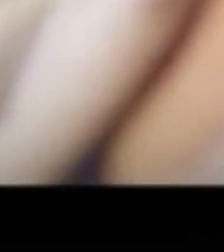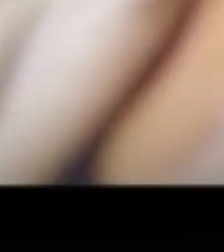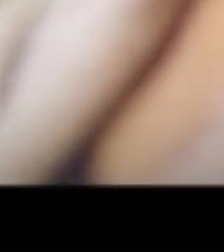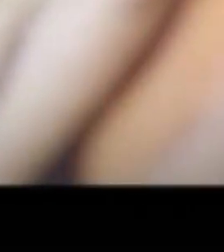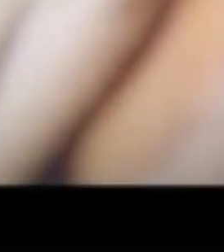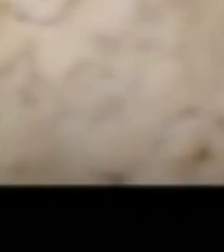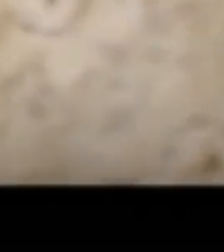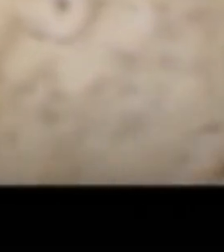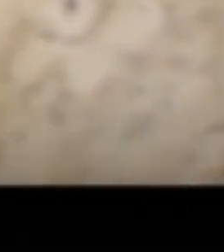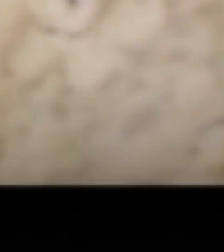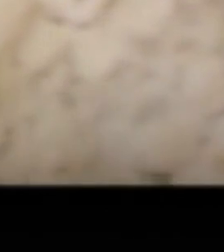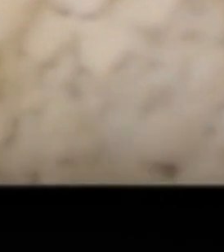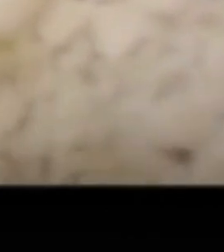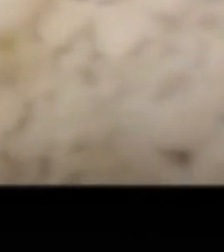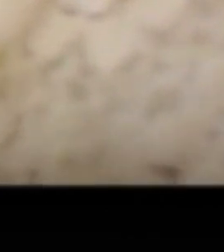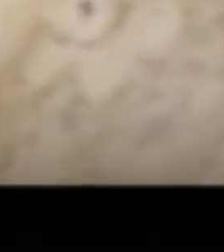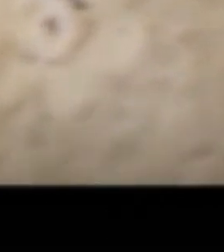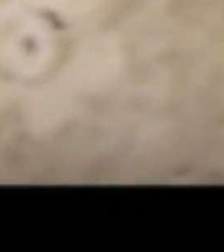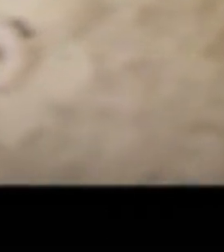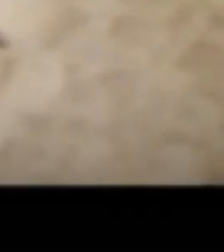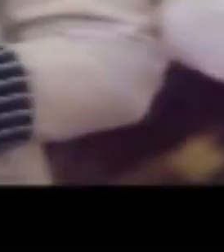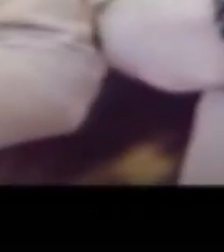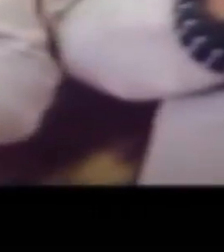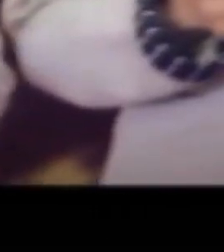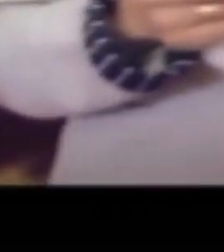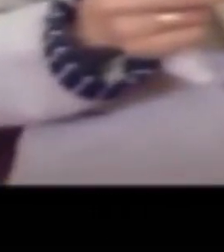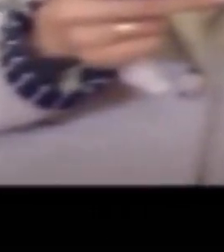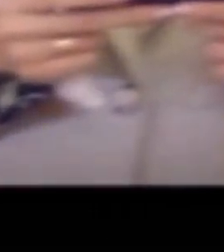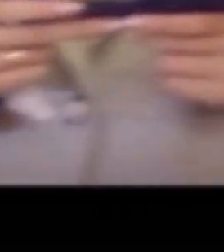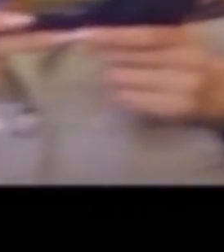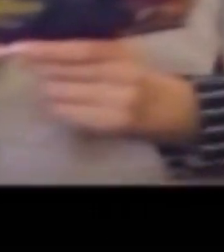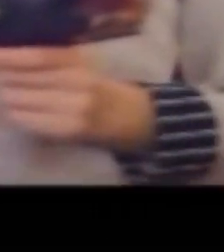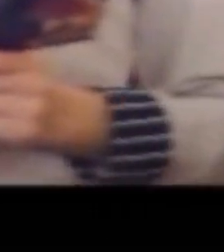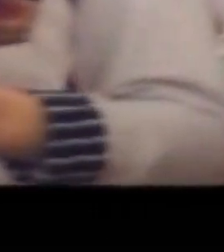الحقيقي فوق مع